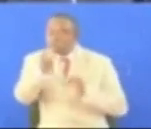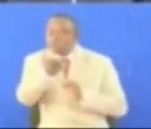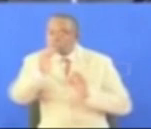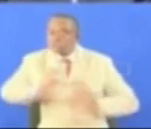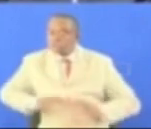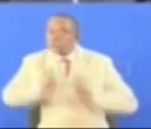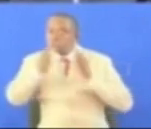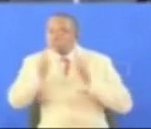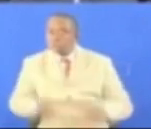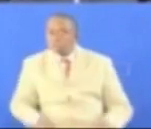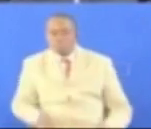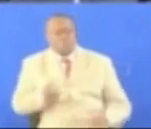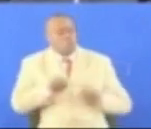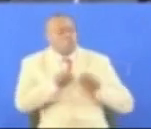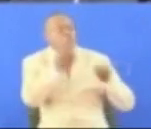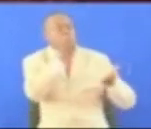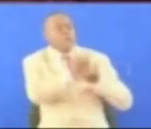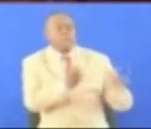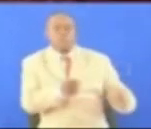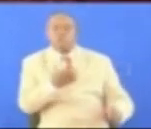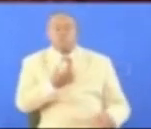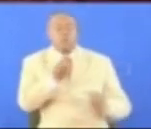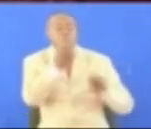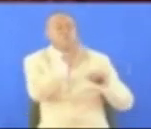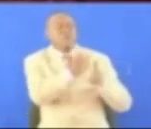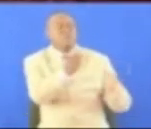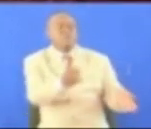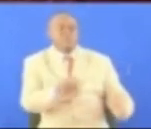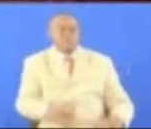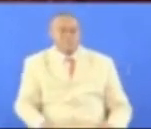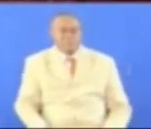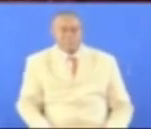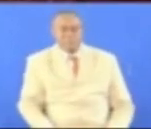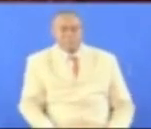You don't give the right, halafu unataka upewe right?